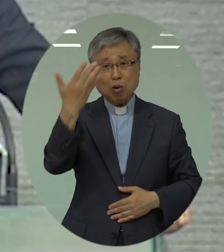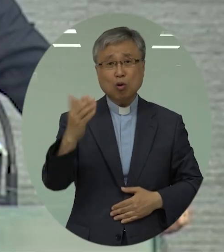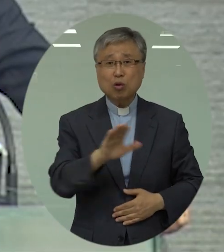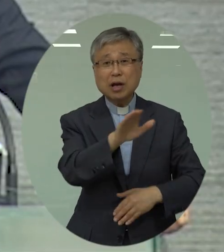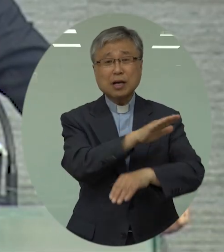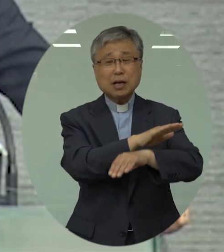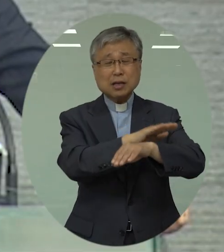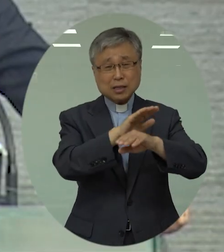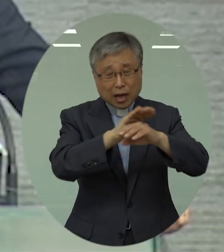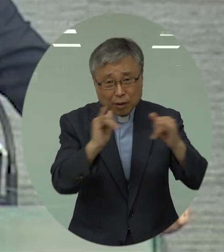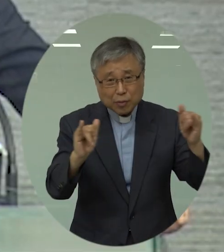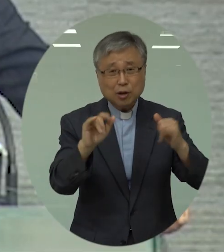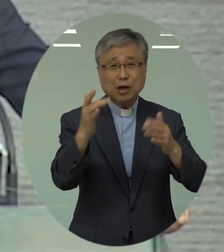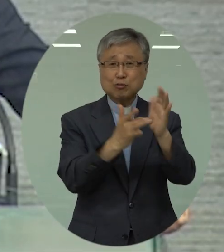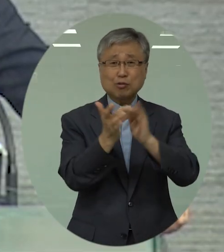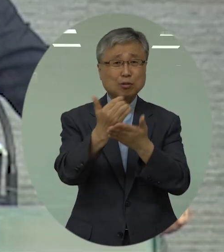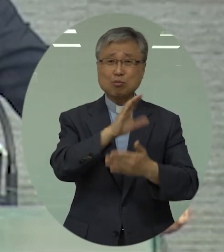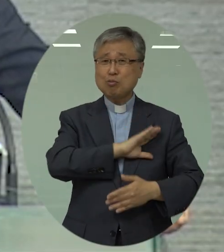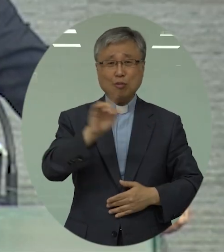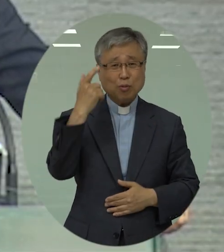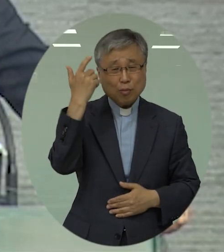우리가 잘 아는 대로 예수 이름은 뭐예요?